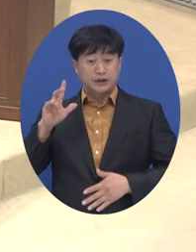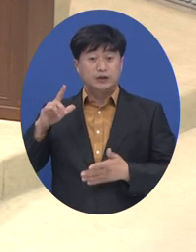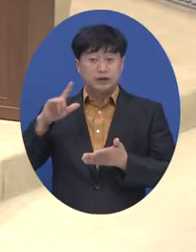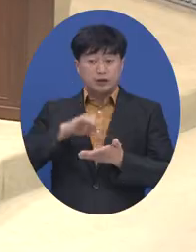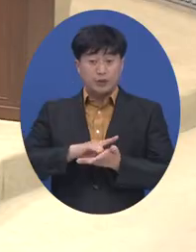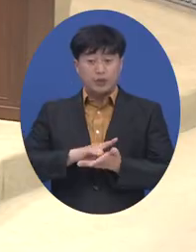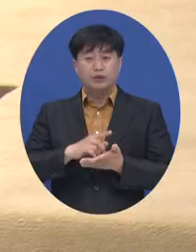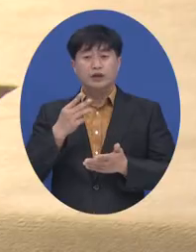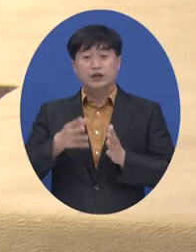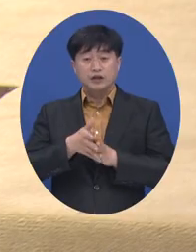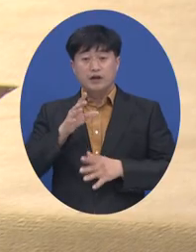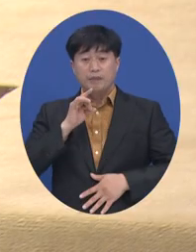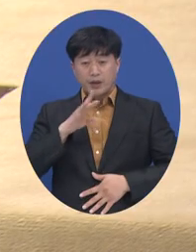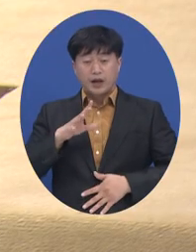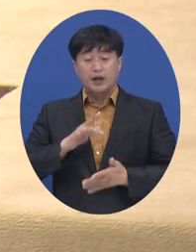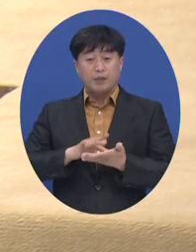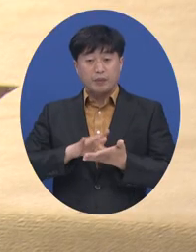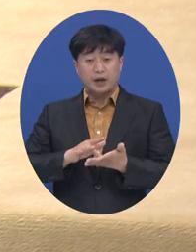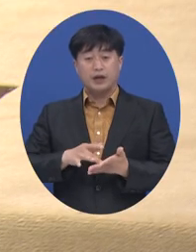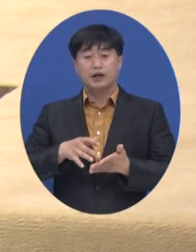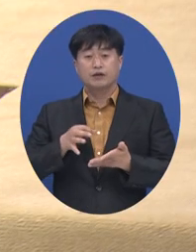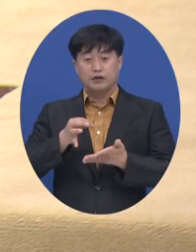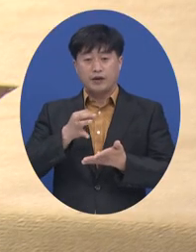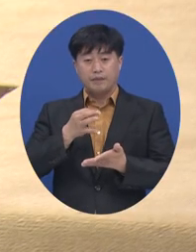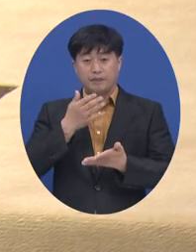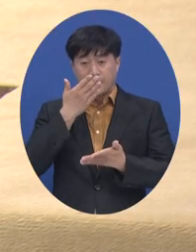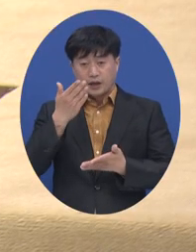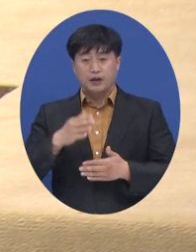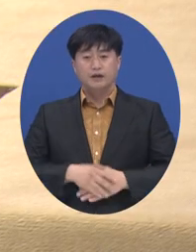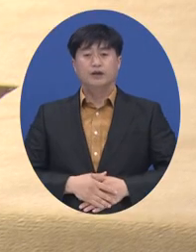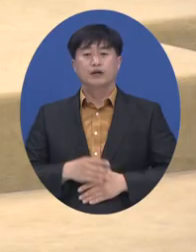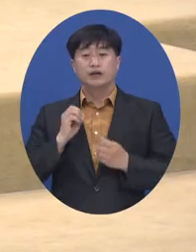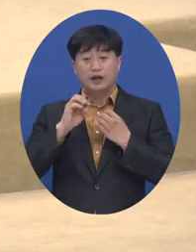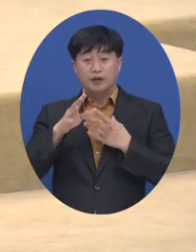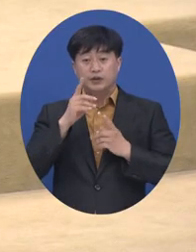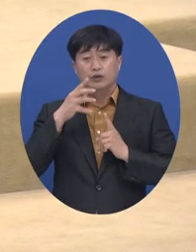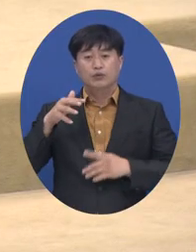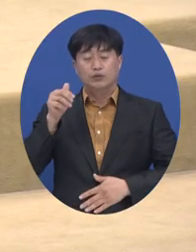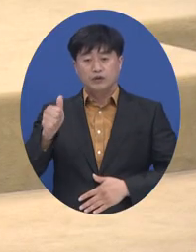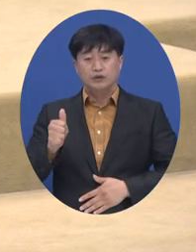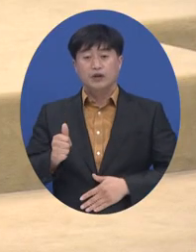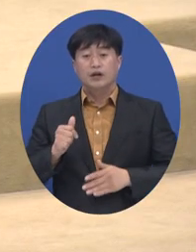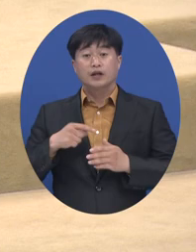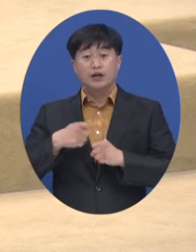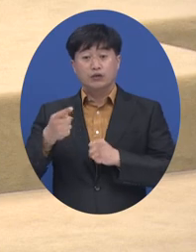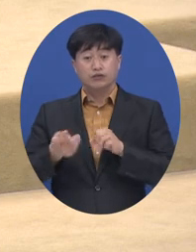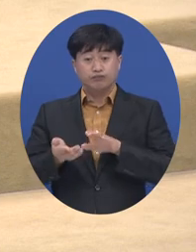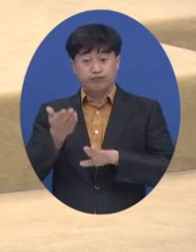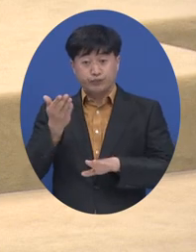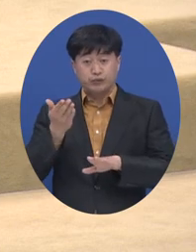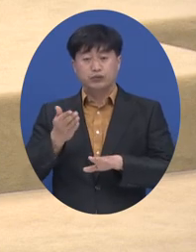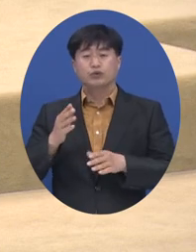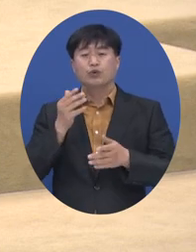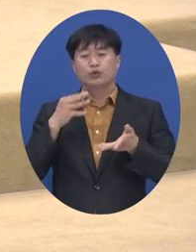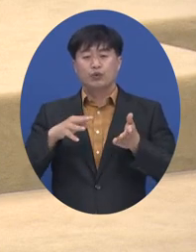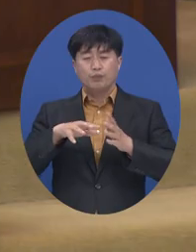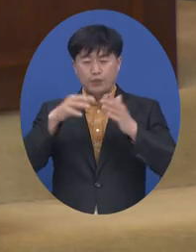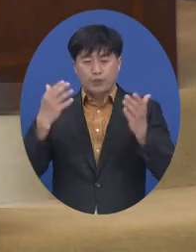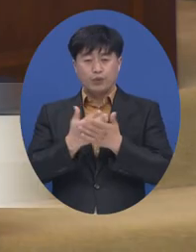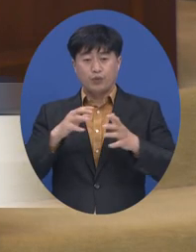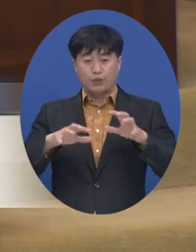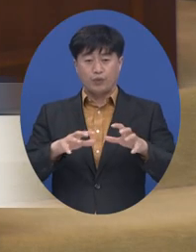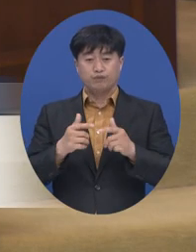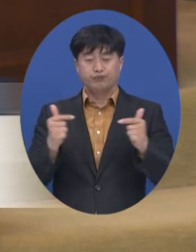결제 시스템이 도입된 상황 답변에 나선 이제 면 경도 사는 내년 상반기 중 도 저녁으로 확대하겠다고 밝혔습니다